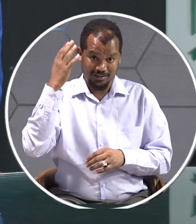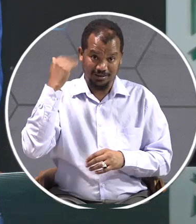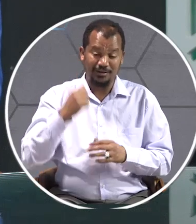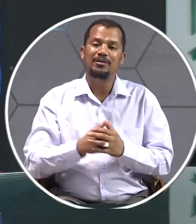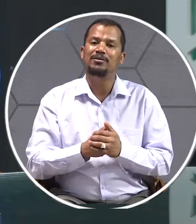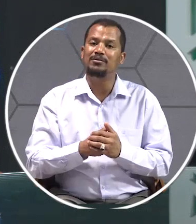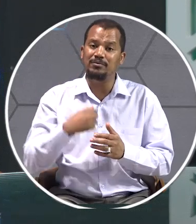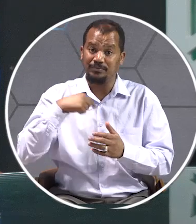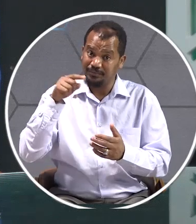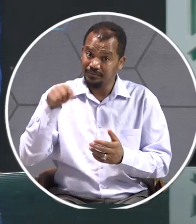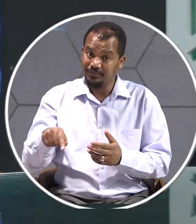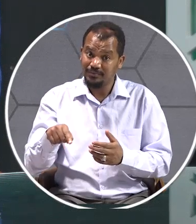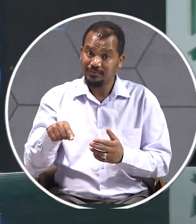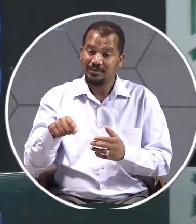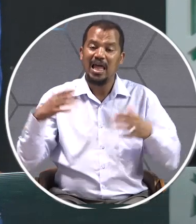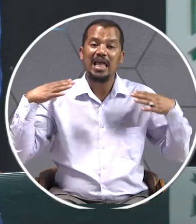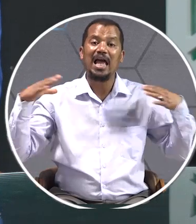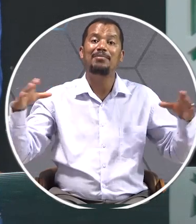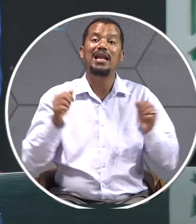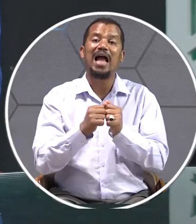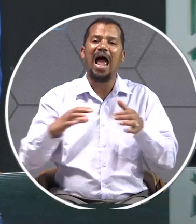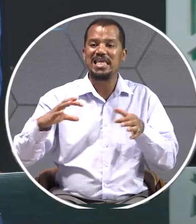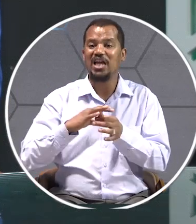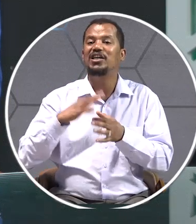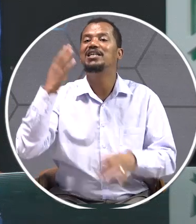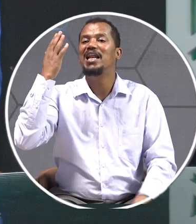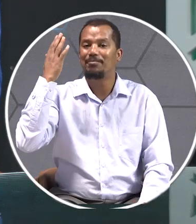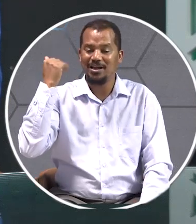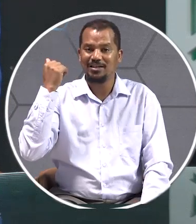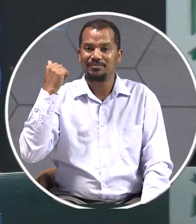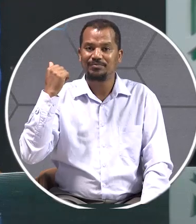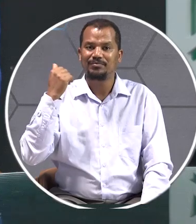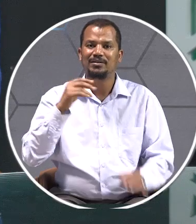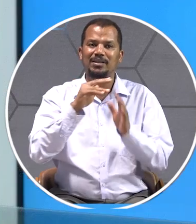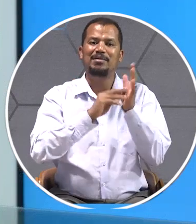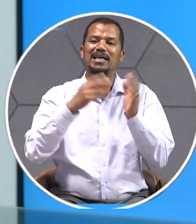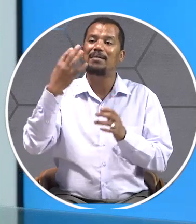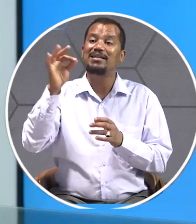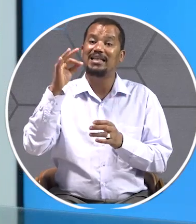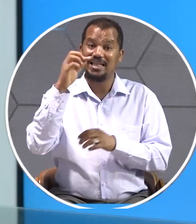ከሱ ከገብርኤል ጋር ያያዩ ስለነበር መስከረም 19 ቀን